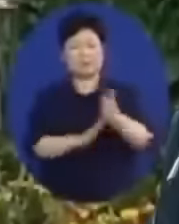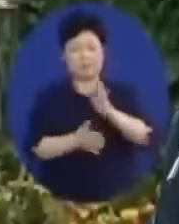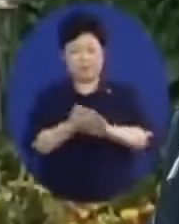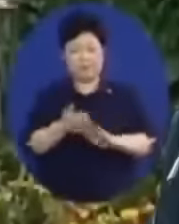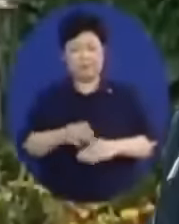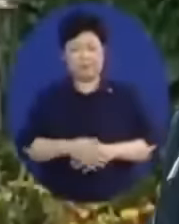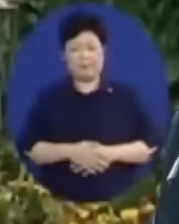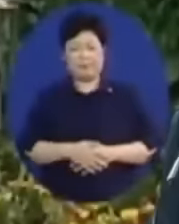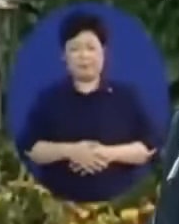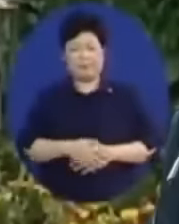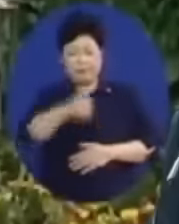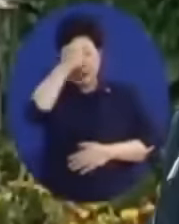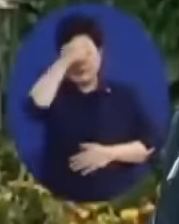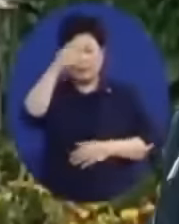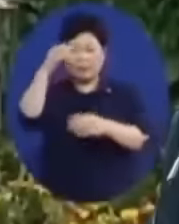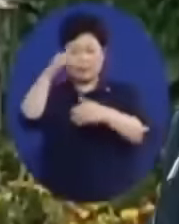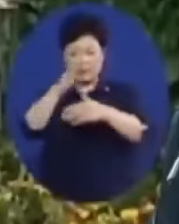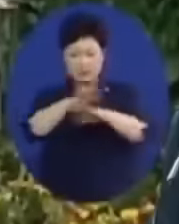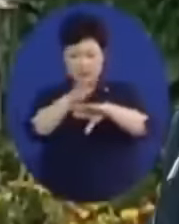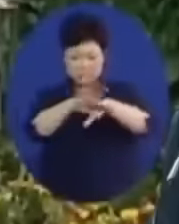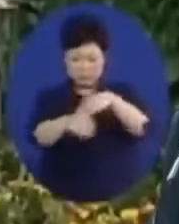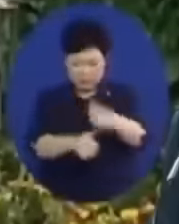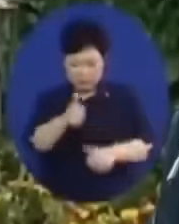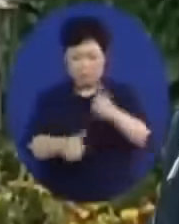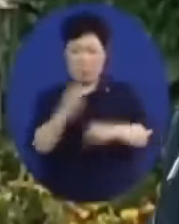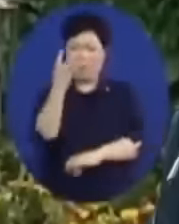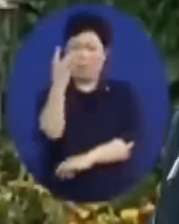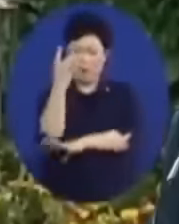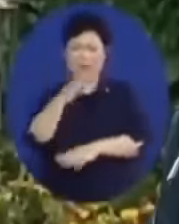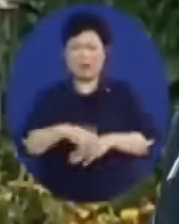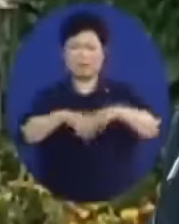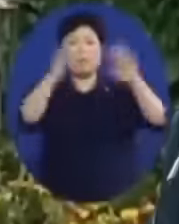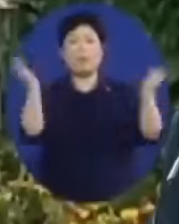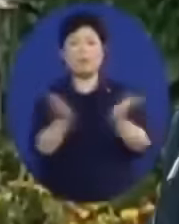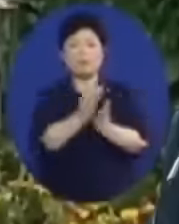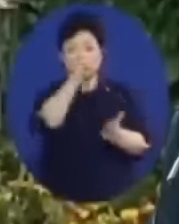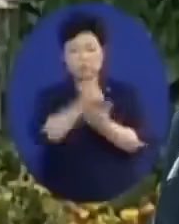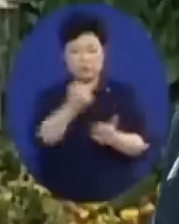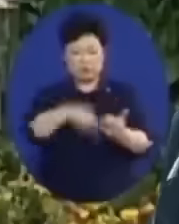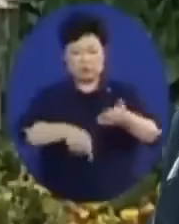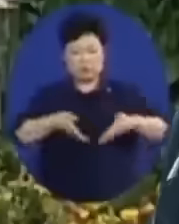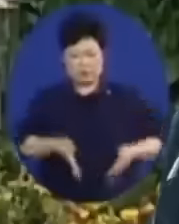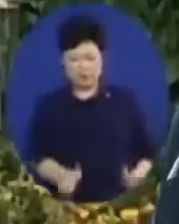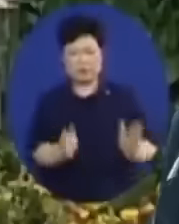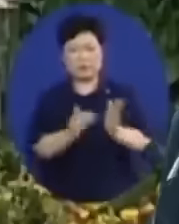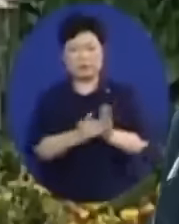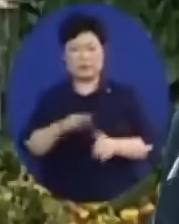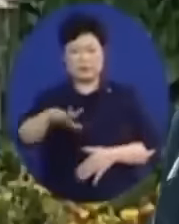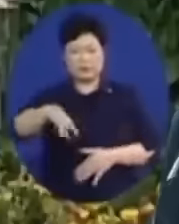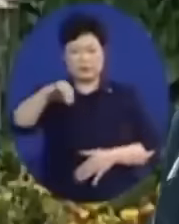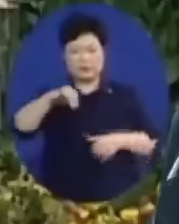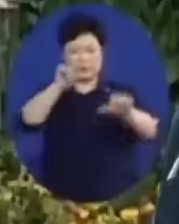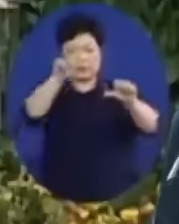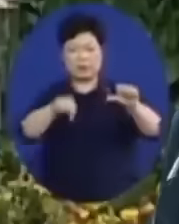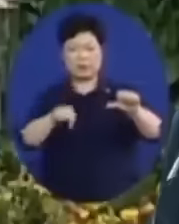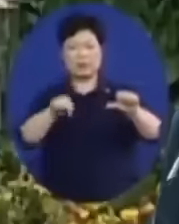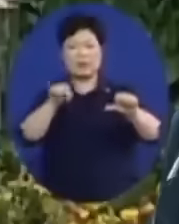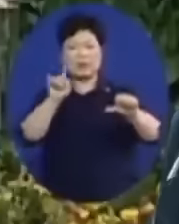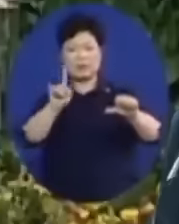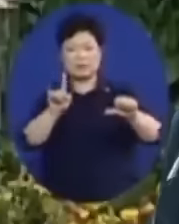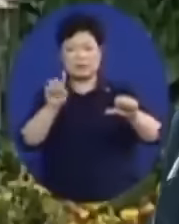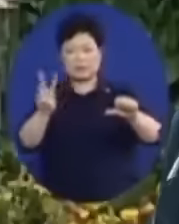없습니다. 아담의 자손은 원래 모두 다 죄 중에 태어나는 것입니다. 창세기 5장 1절로 3절에